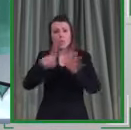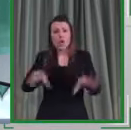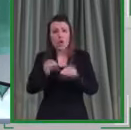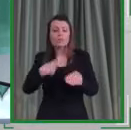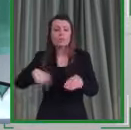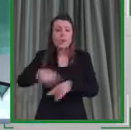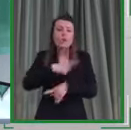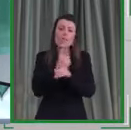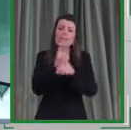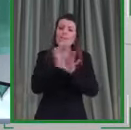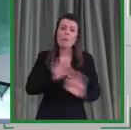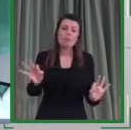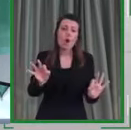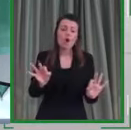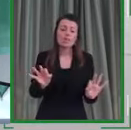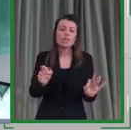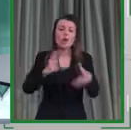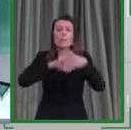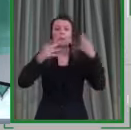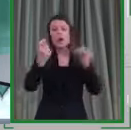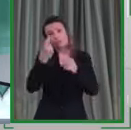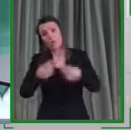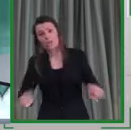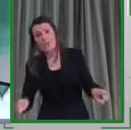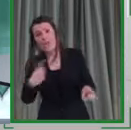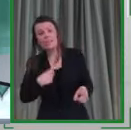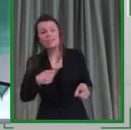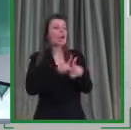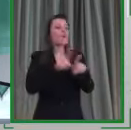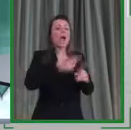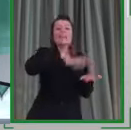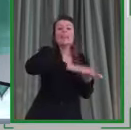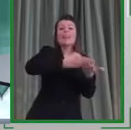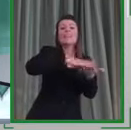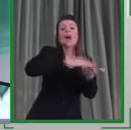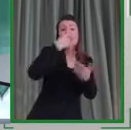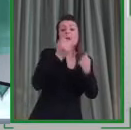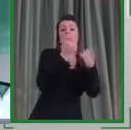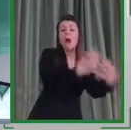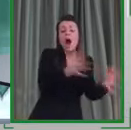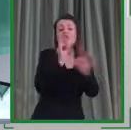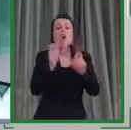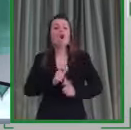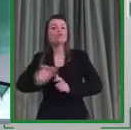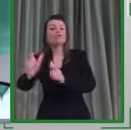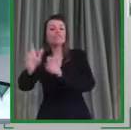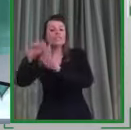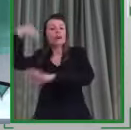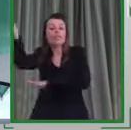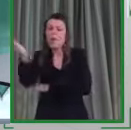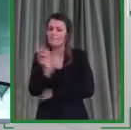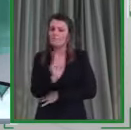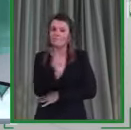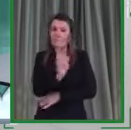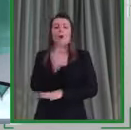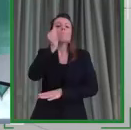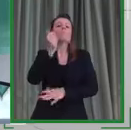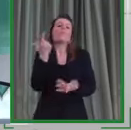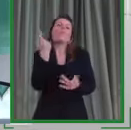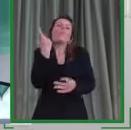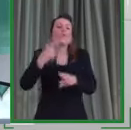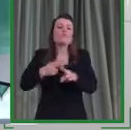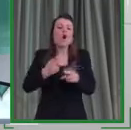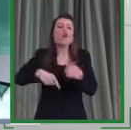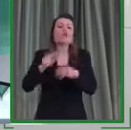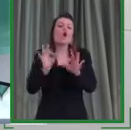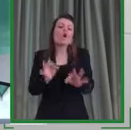no alle grigliate nei parchi no e le gite fuori porta per una volta tanto la gita la facciamo rimanendo a casa oa godendoci